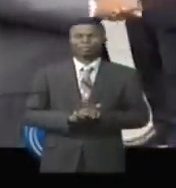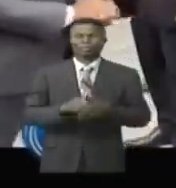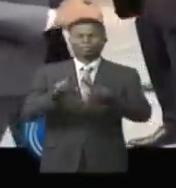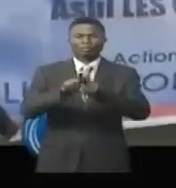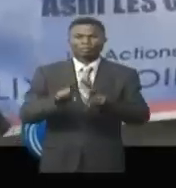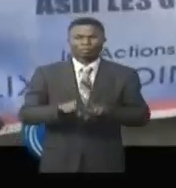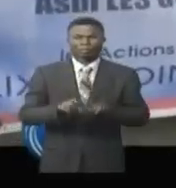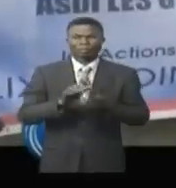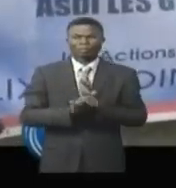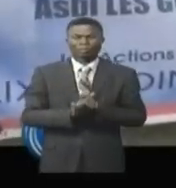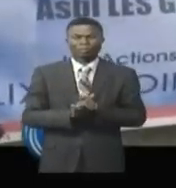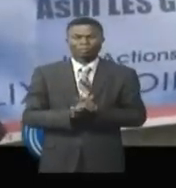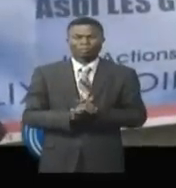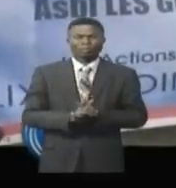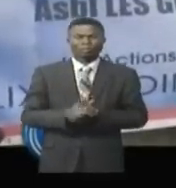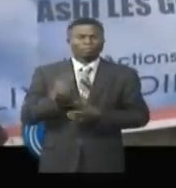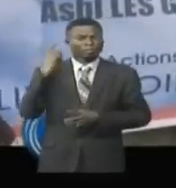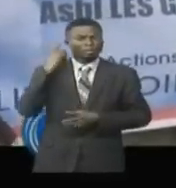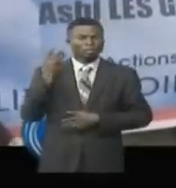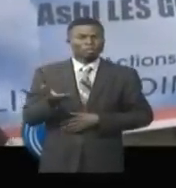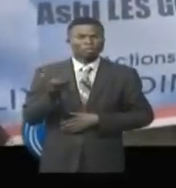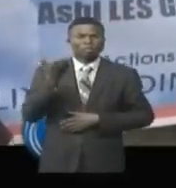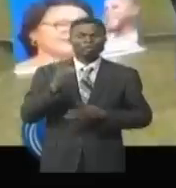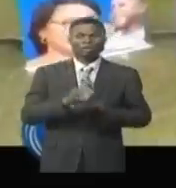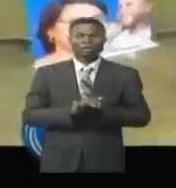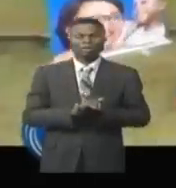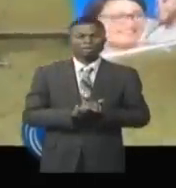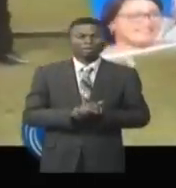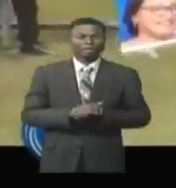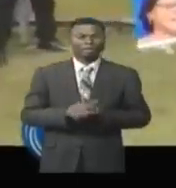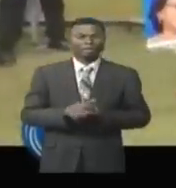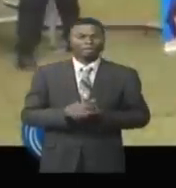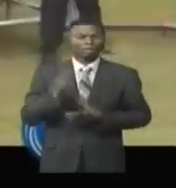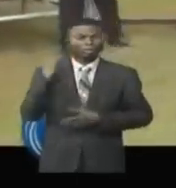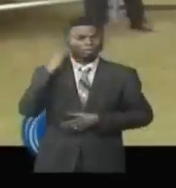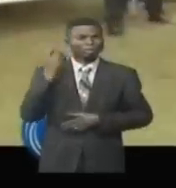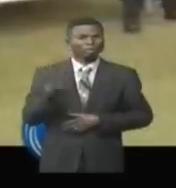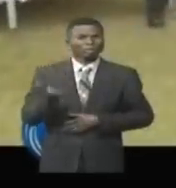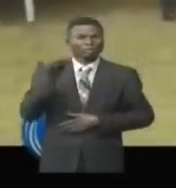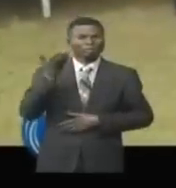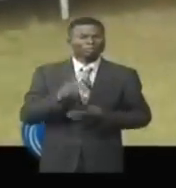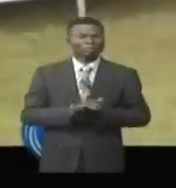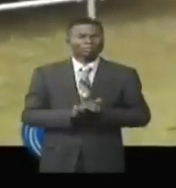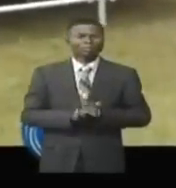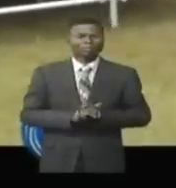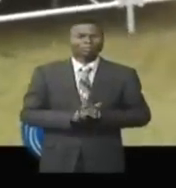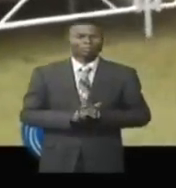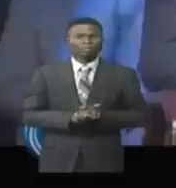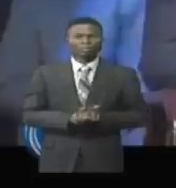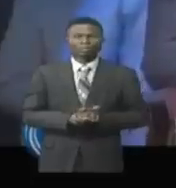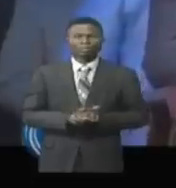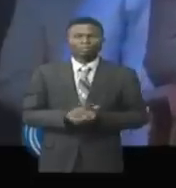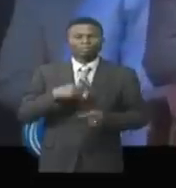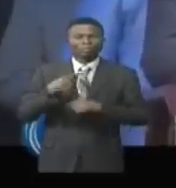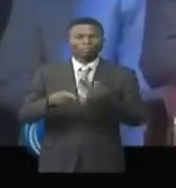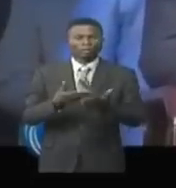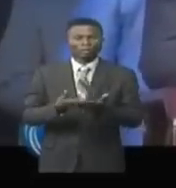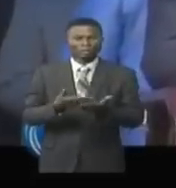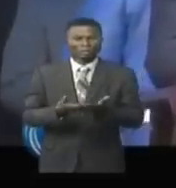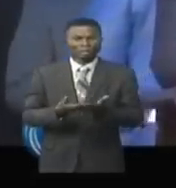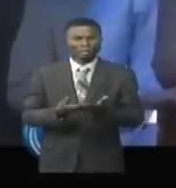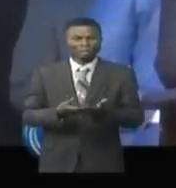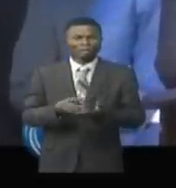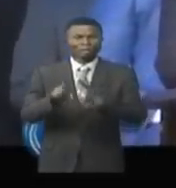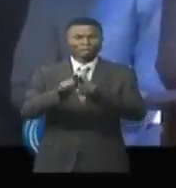faire? La quinzaine de l'enfant africain était une opportunité d'évaluer les engagements pris sur les plans politiques et administratifs en